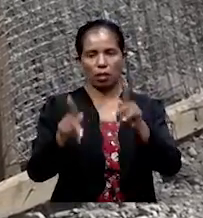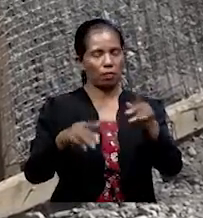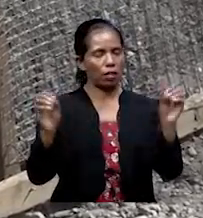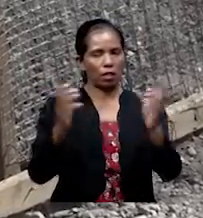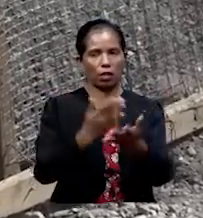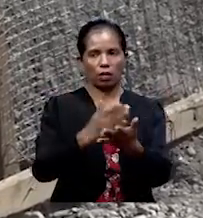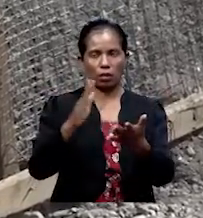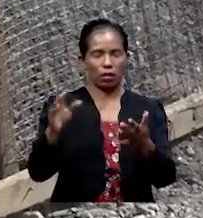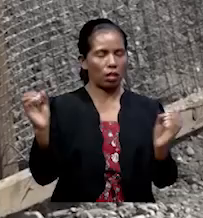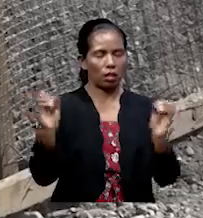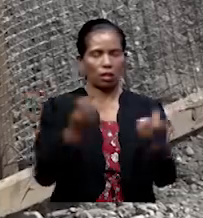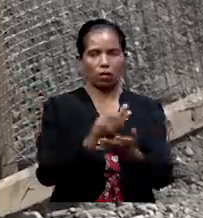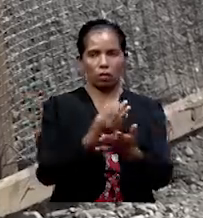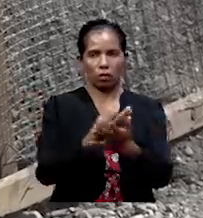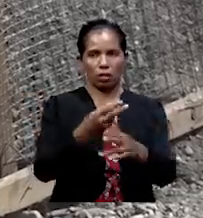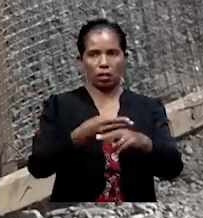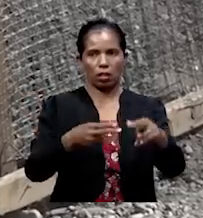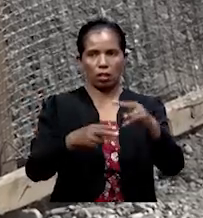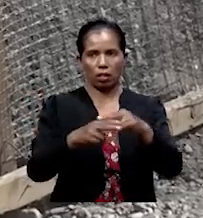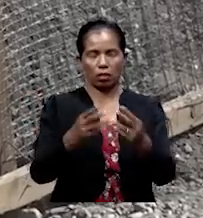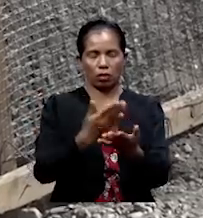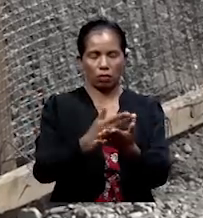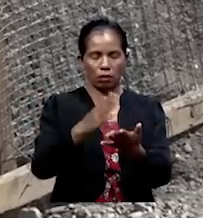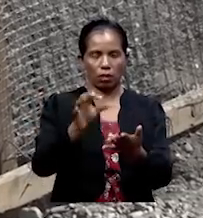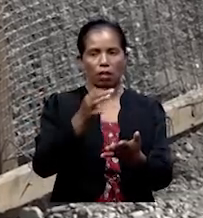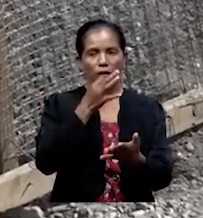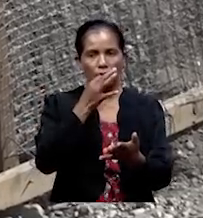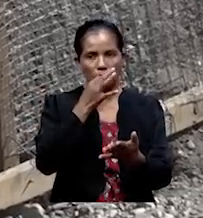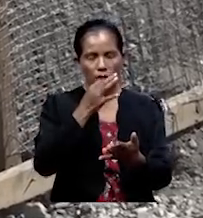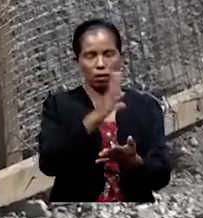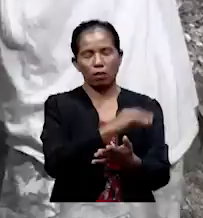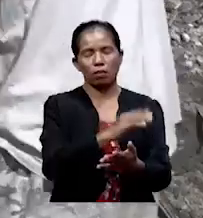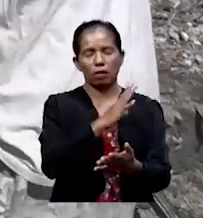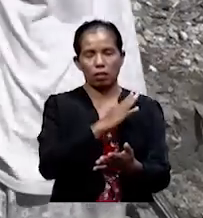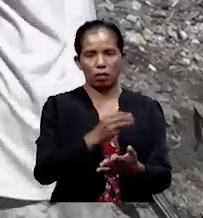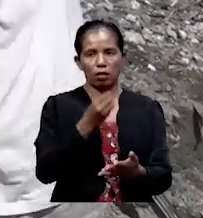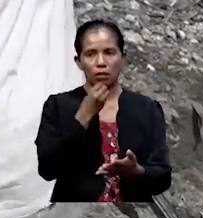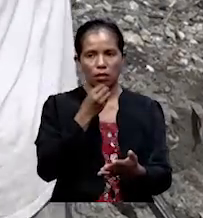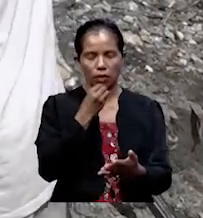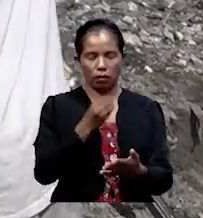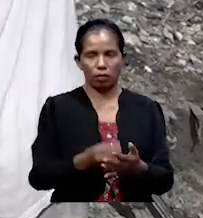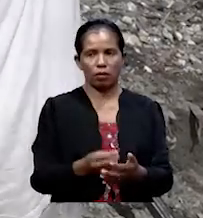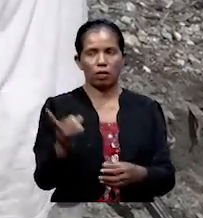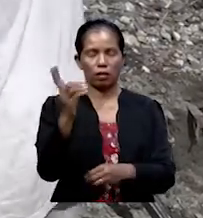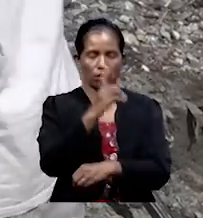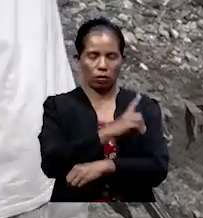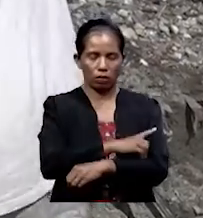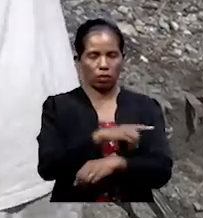ia sentavu juan ruma ia liman, atu sosa neti kai han ruma, hori tahan neti kabung balorong o kalang o